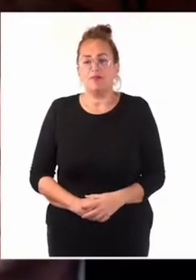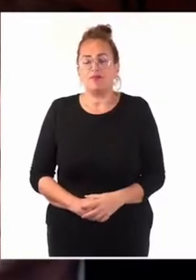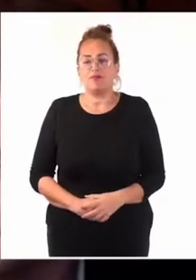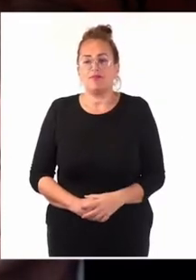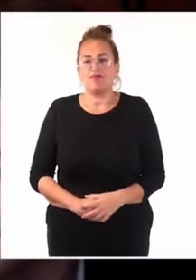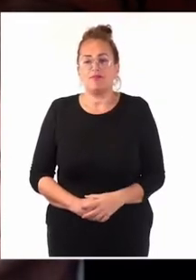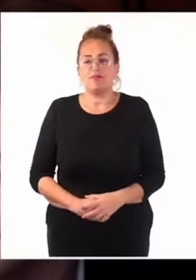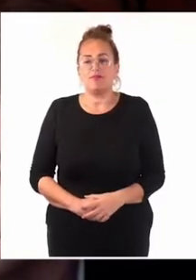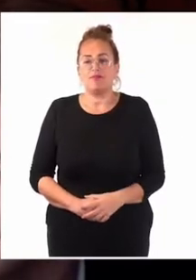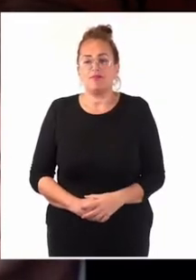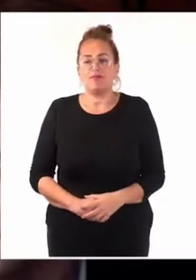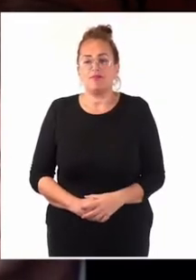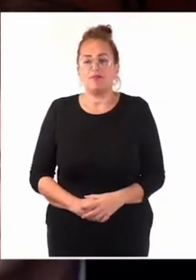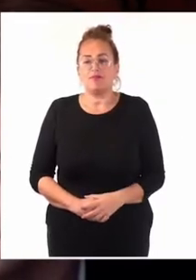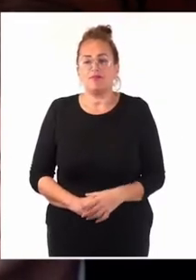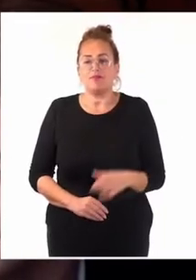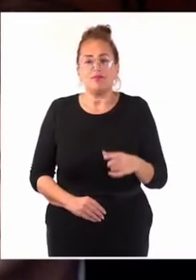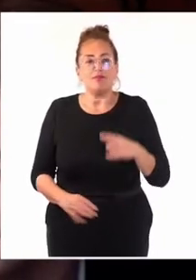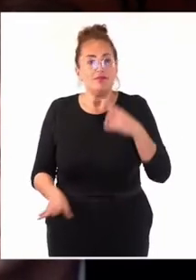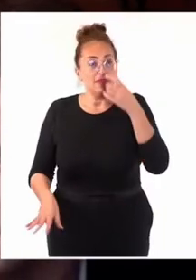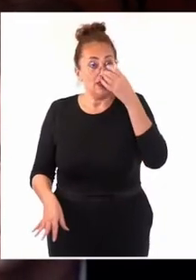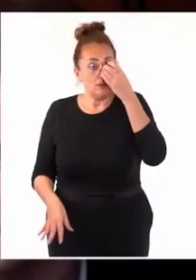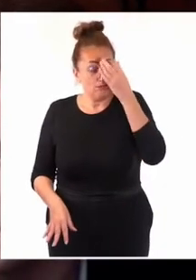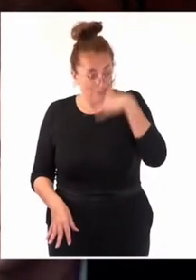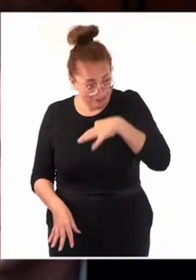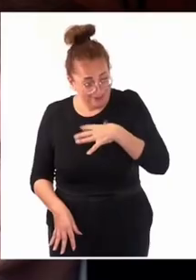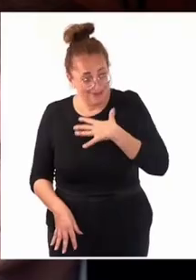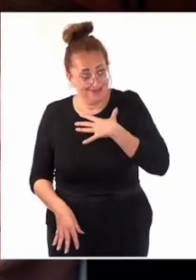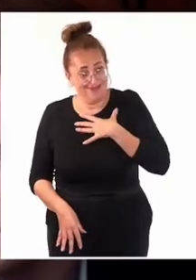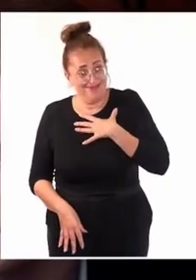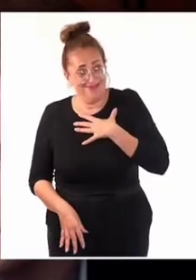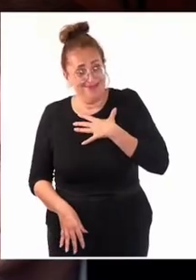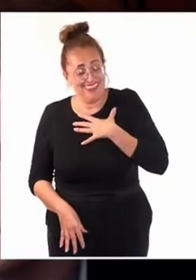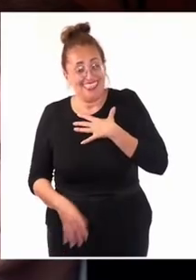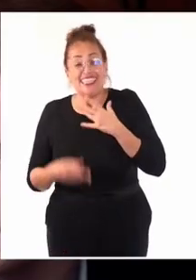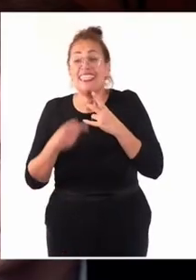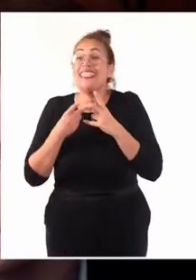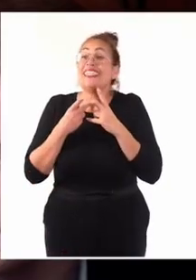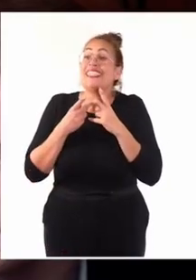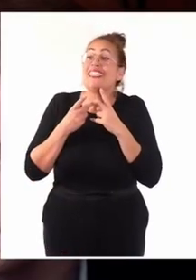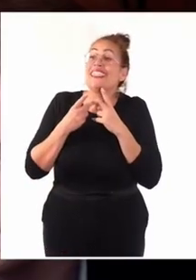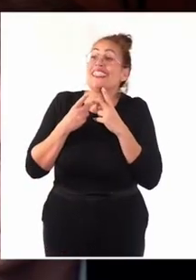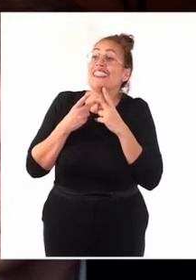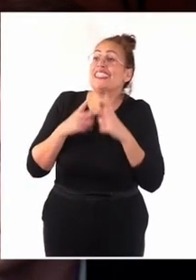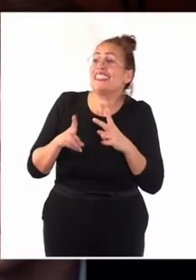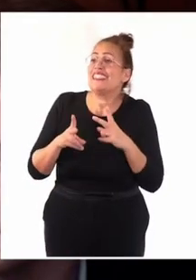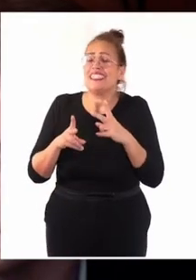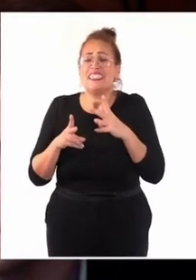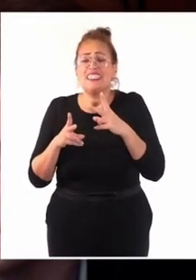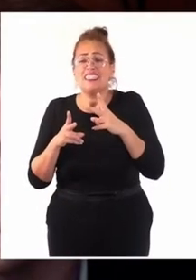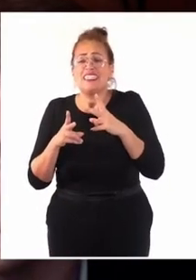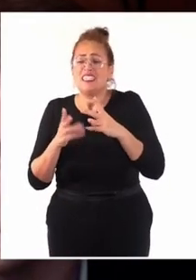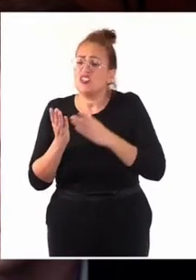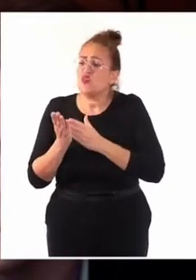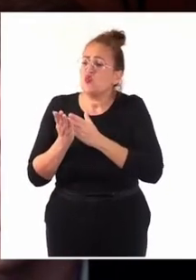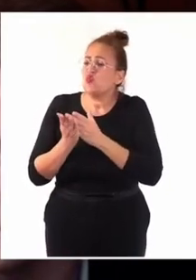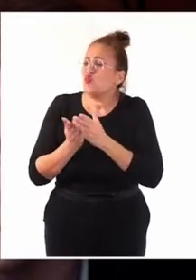Comment osez-vous? Comment osez-vous dire que la ville est sur une trajectoire financière